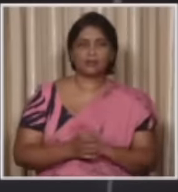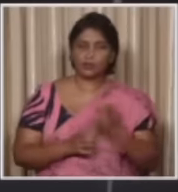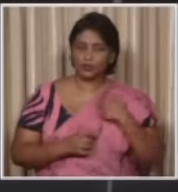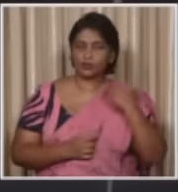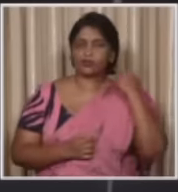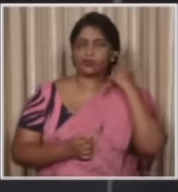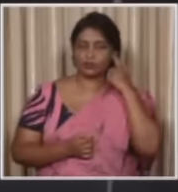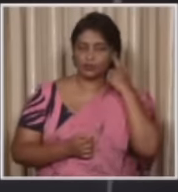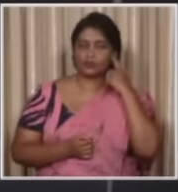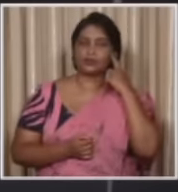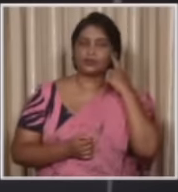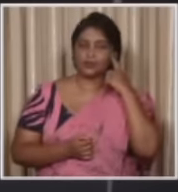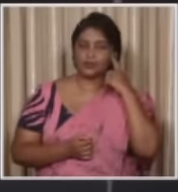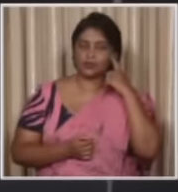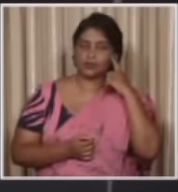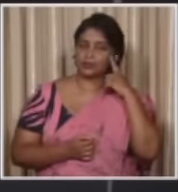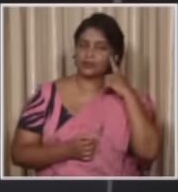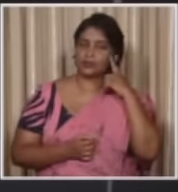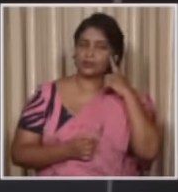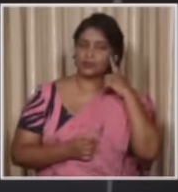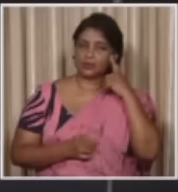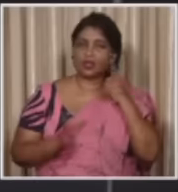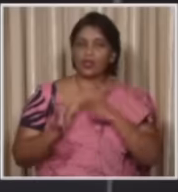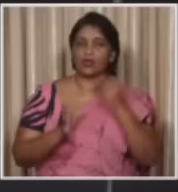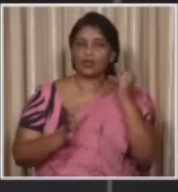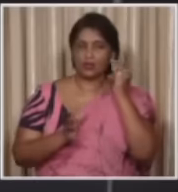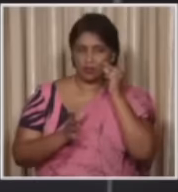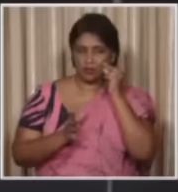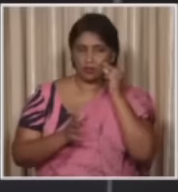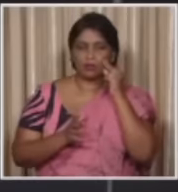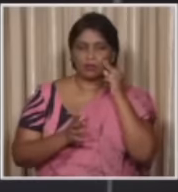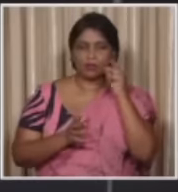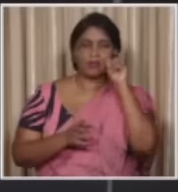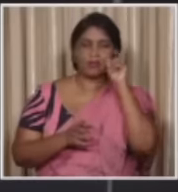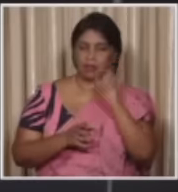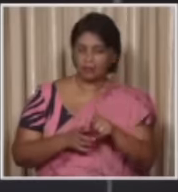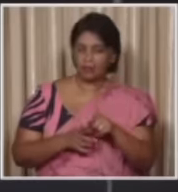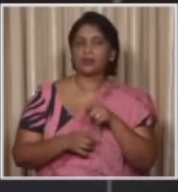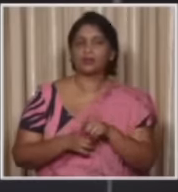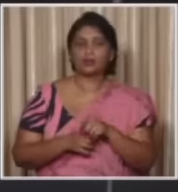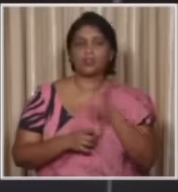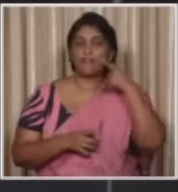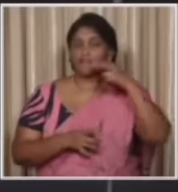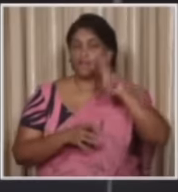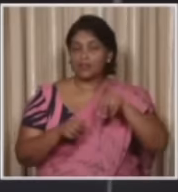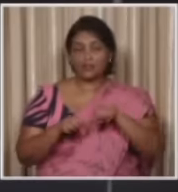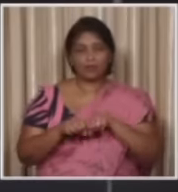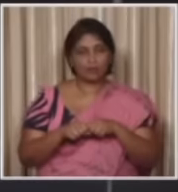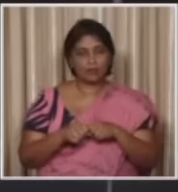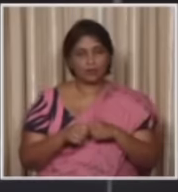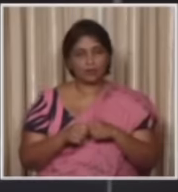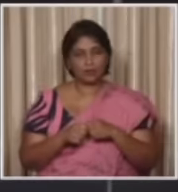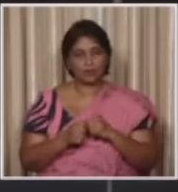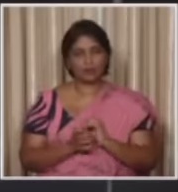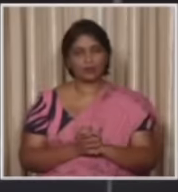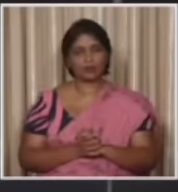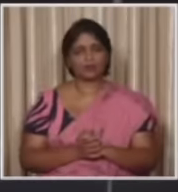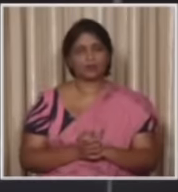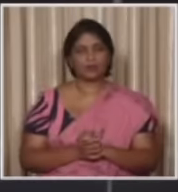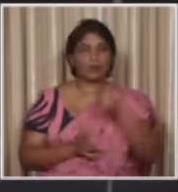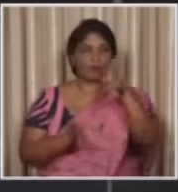දන්නවා. ඒක මං දන්නවා. ගරු අනුරසානක මැතිතුමාත් බලන්න මේ විශ්වාස මංගේ හොඳට ඔබතුමා ලස්සන් කළා